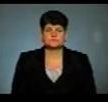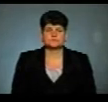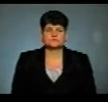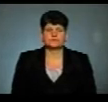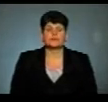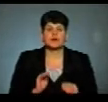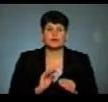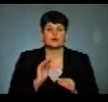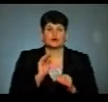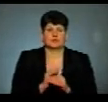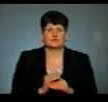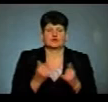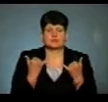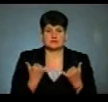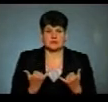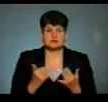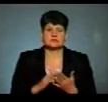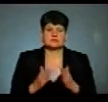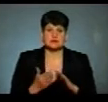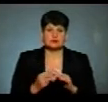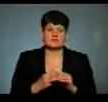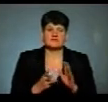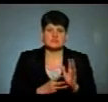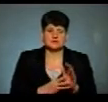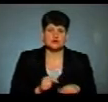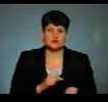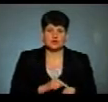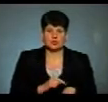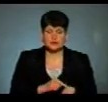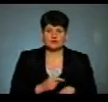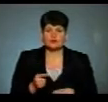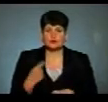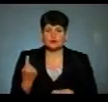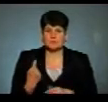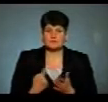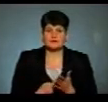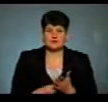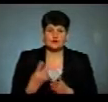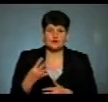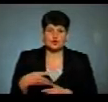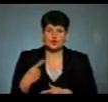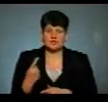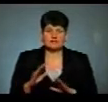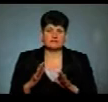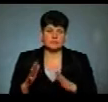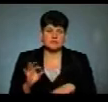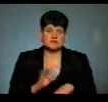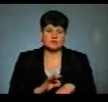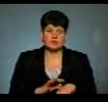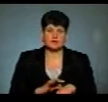Власне, додам, що зараз станом на 18-ту годину у Тернопільській області підтверджено 41 випадок захворювання